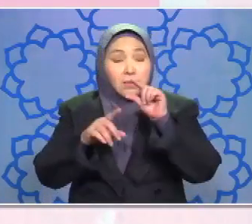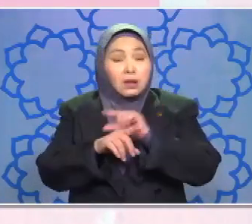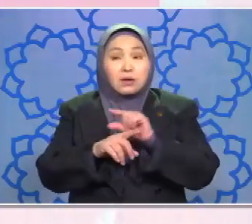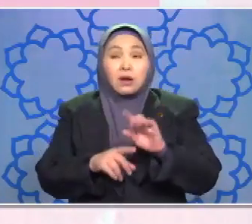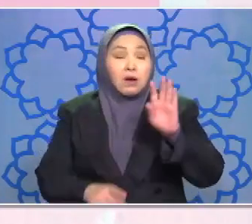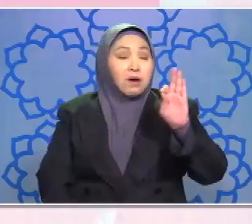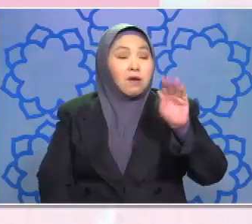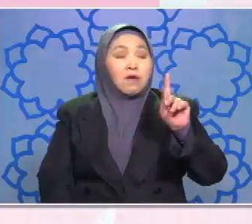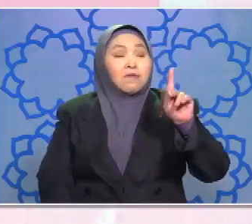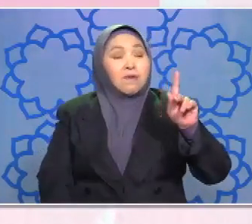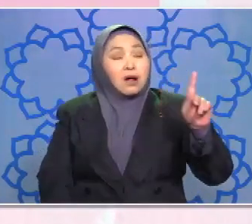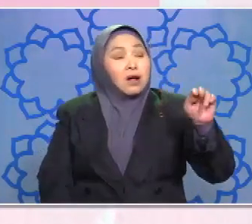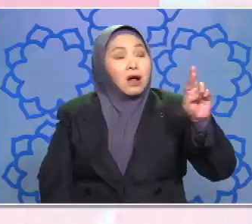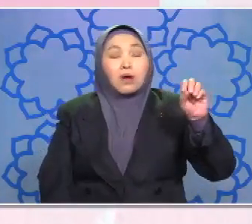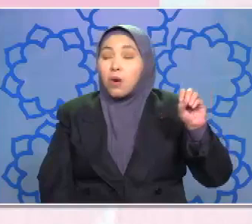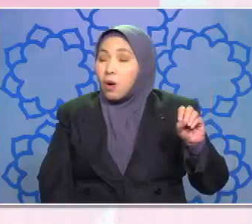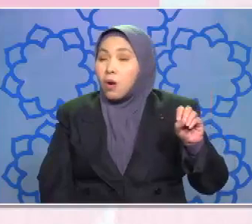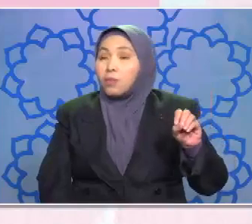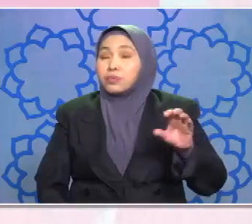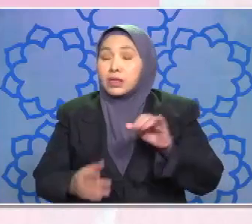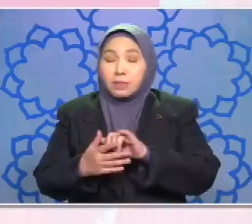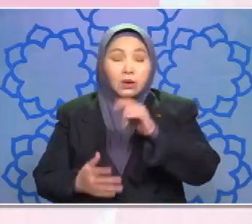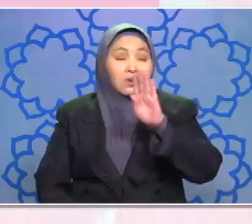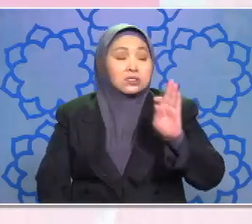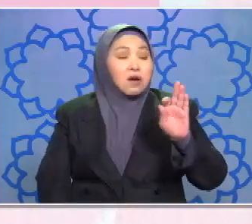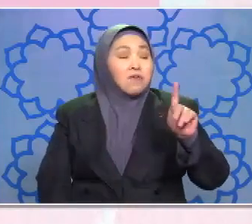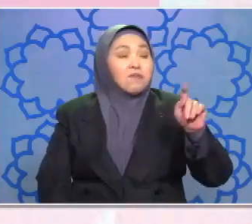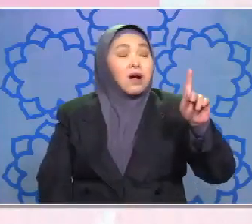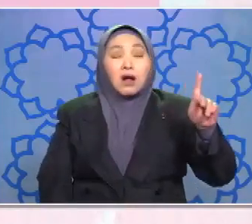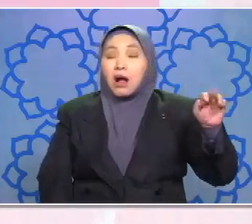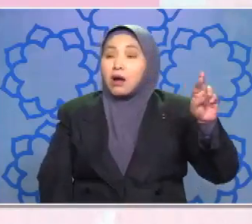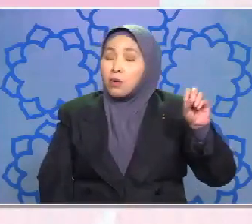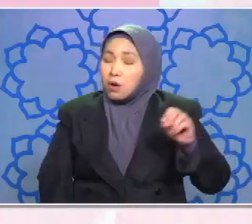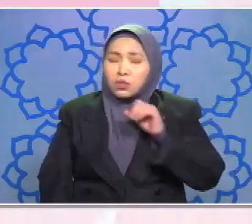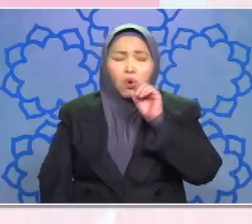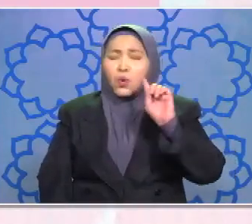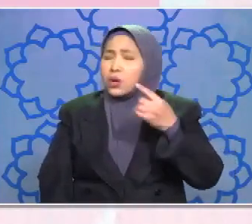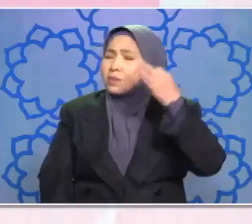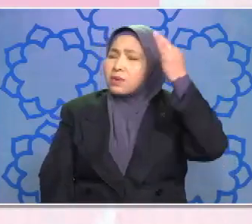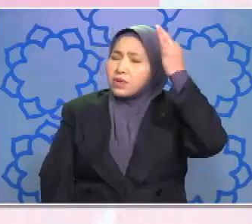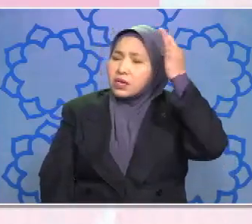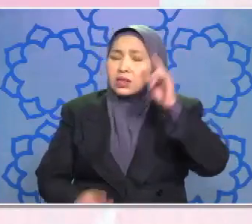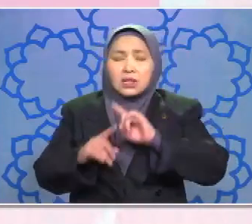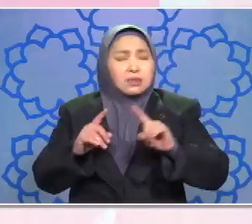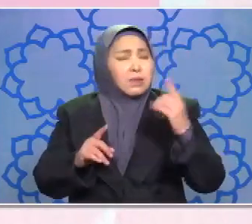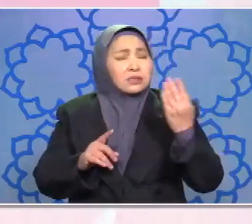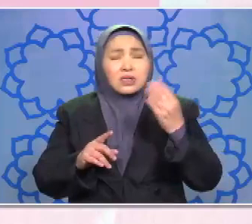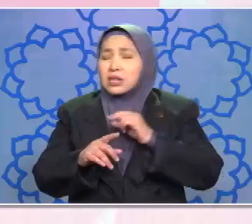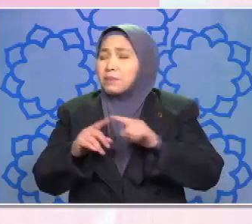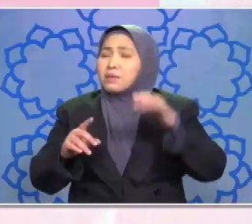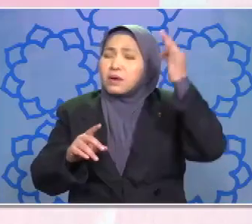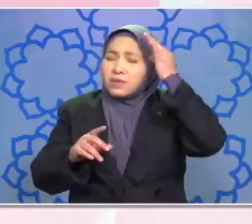perkataan fakara berbanding fakara. Kerana fakara ini maksudnya bukan sekadar berfikir biasa, tetapi berfikir secara